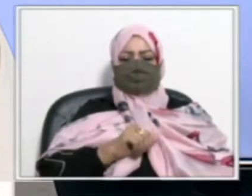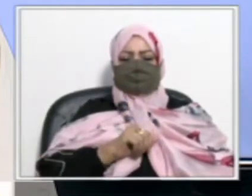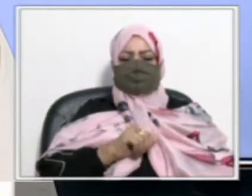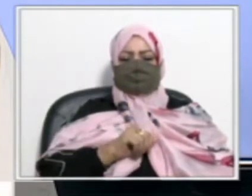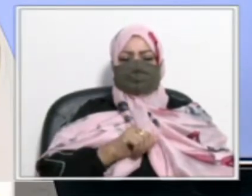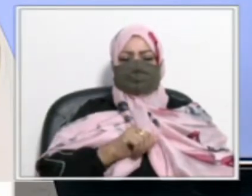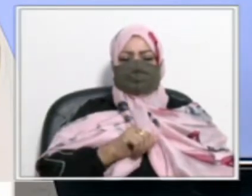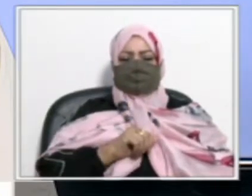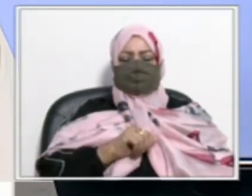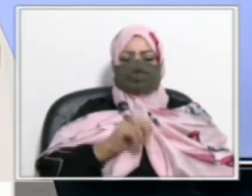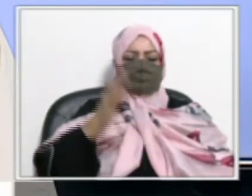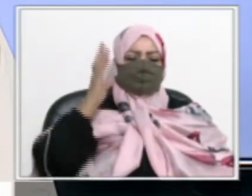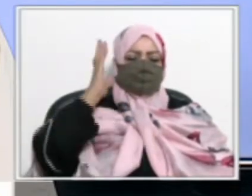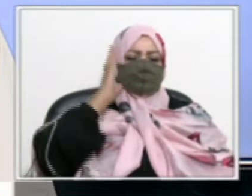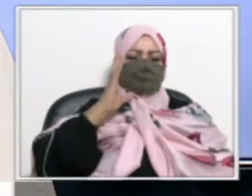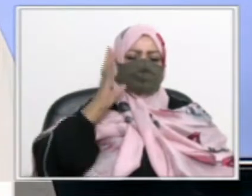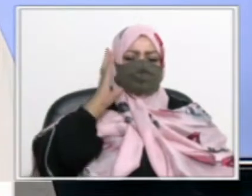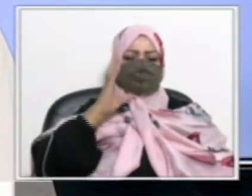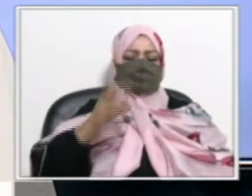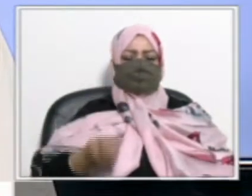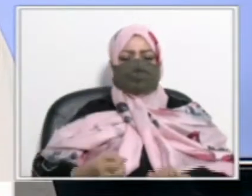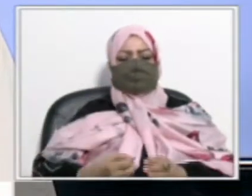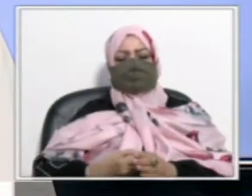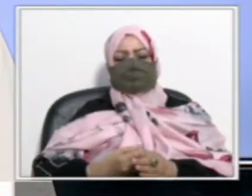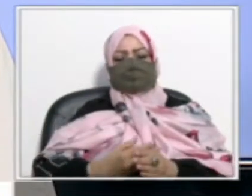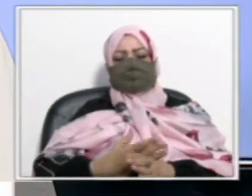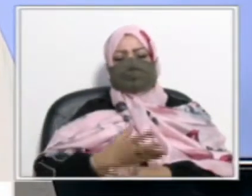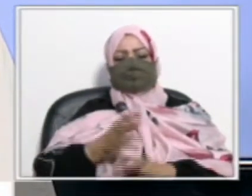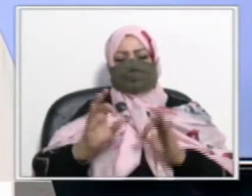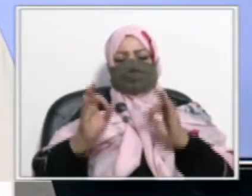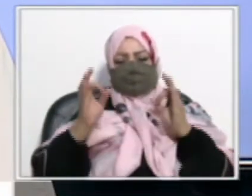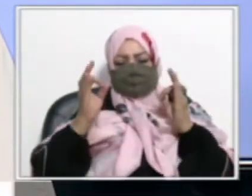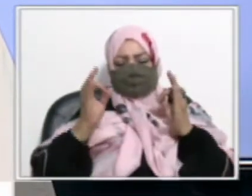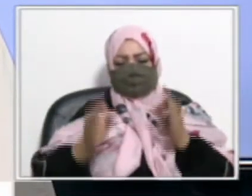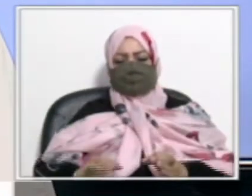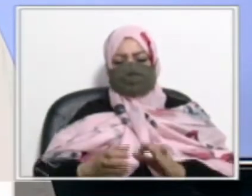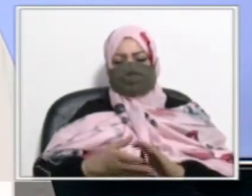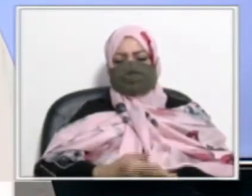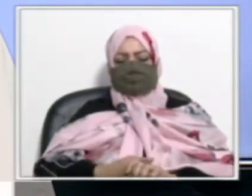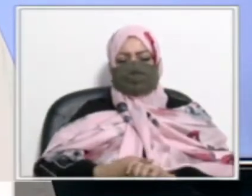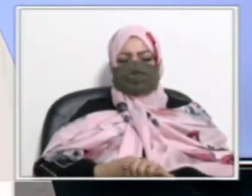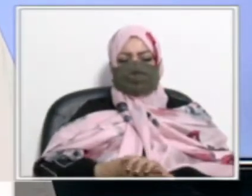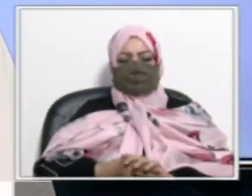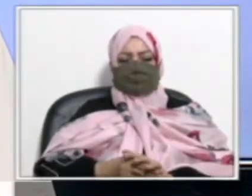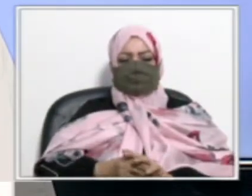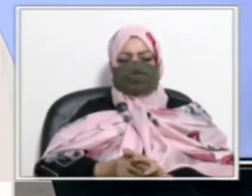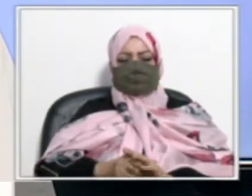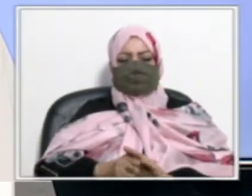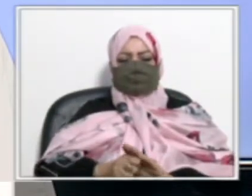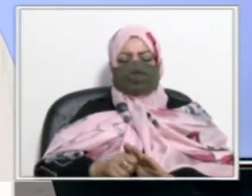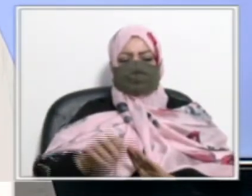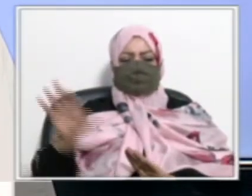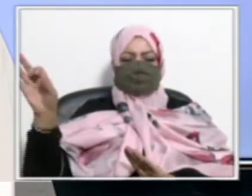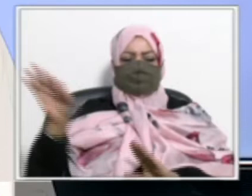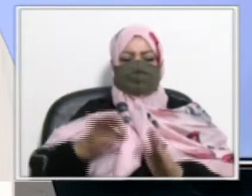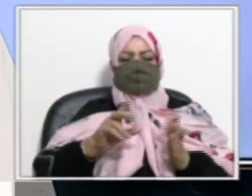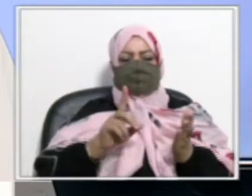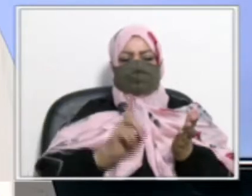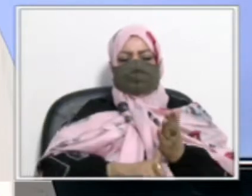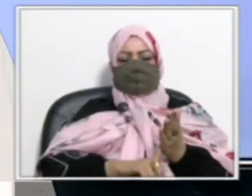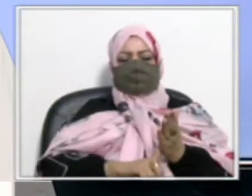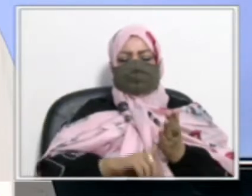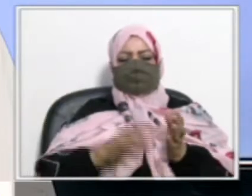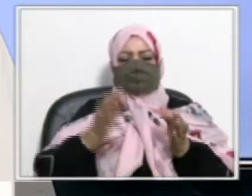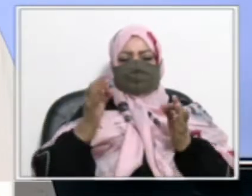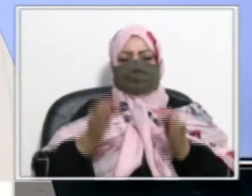الفريضه؟ ما فهمتكش كيف قلت؟ صلاة النفل، صلاة التنفل، هذه هي ركعتين، تصلي ركعتين ولا تحية المسجد ولا